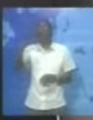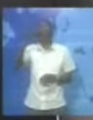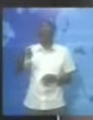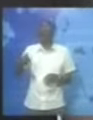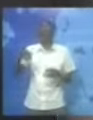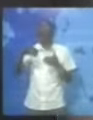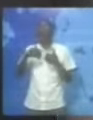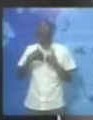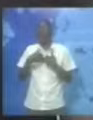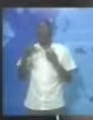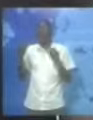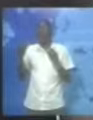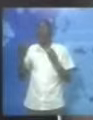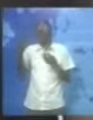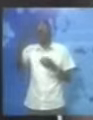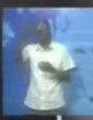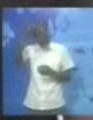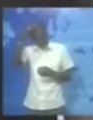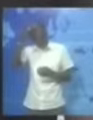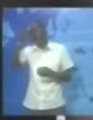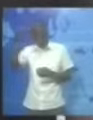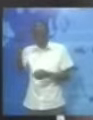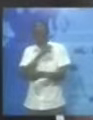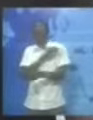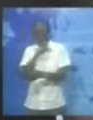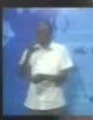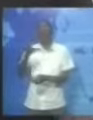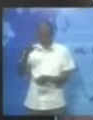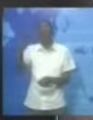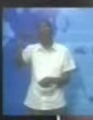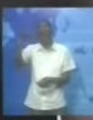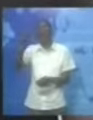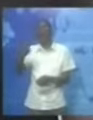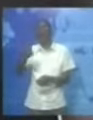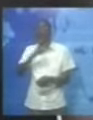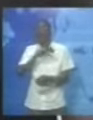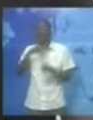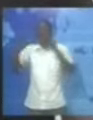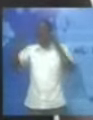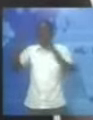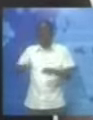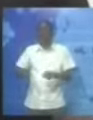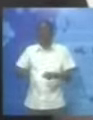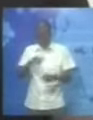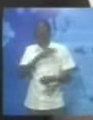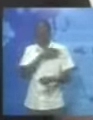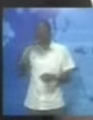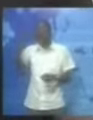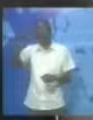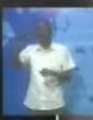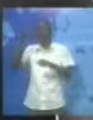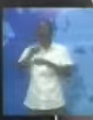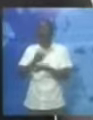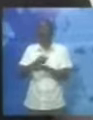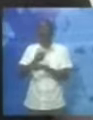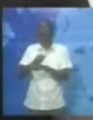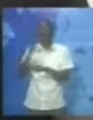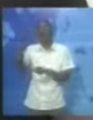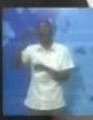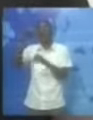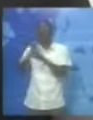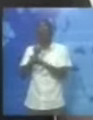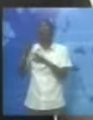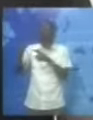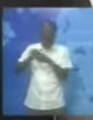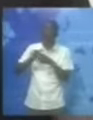renforcer beaucoup de connaissances pour élargir la capacité, la habilité de prendre le soin